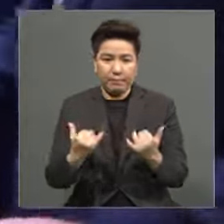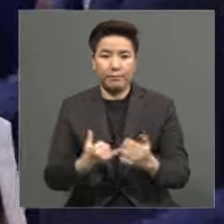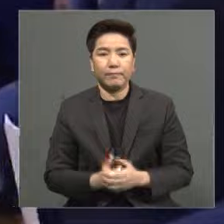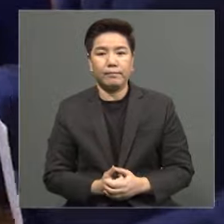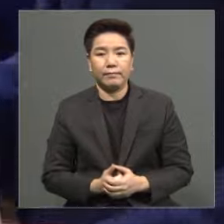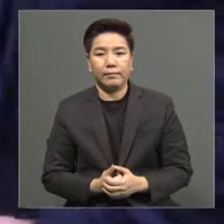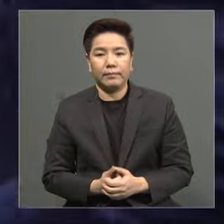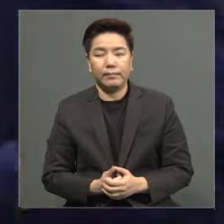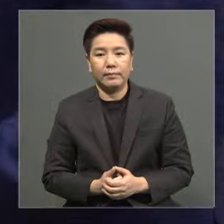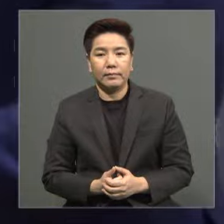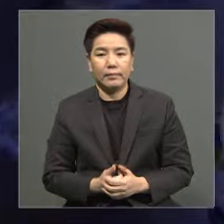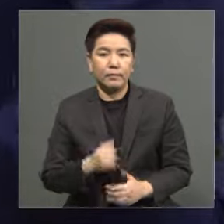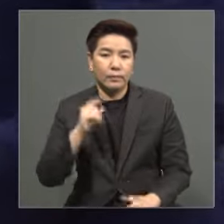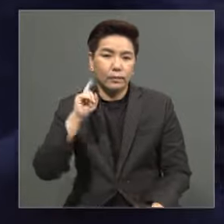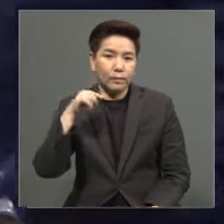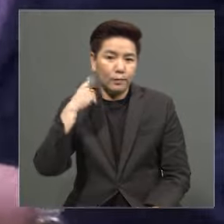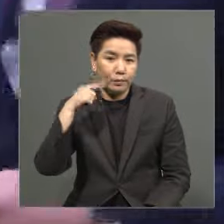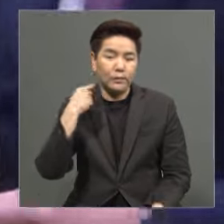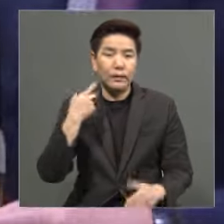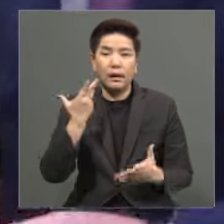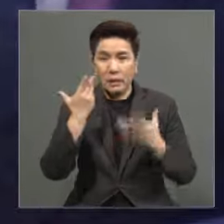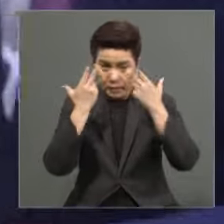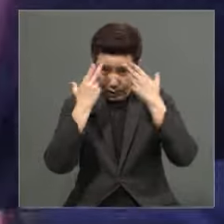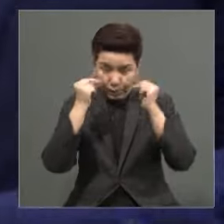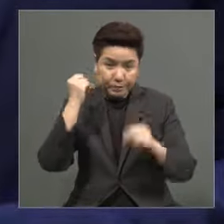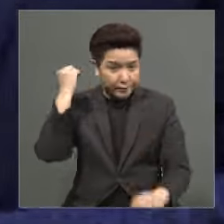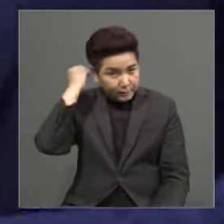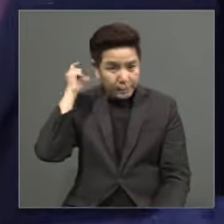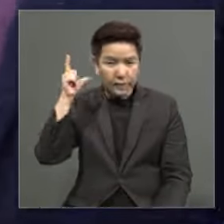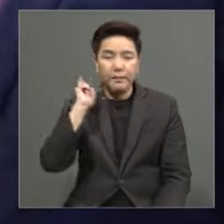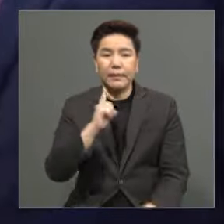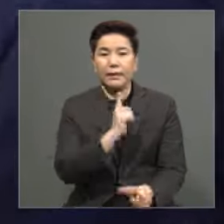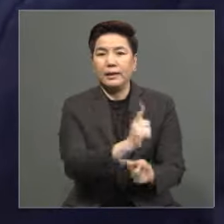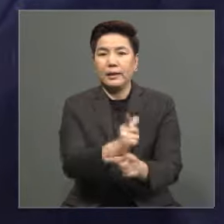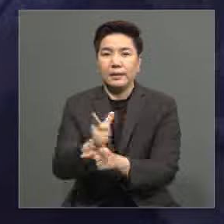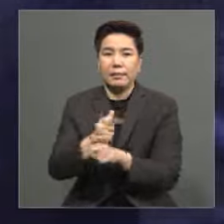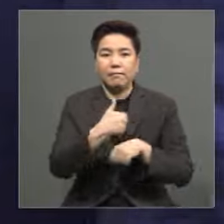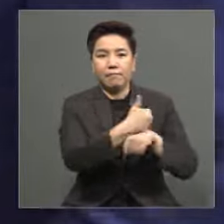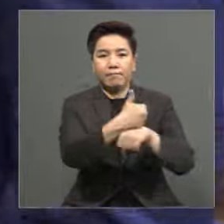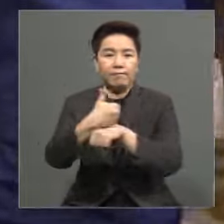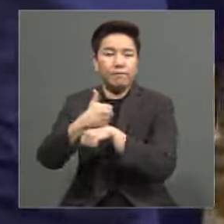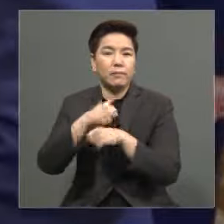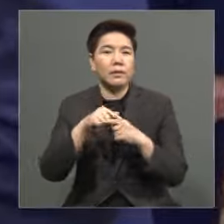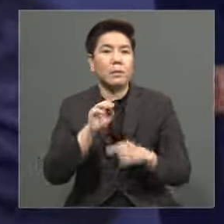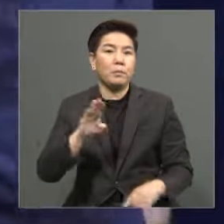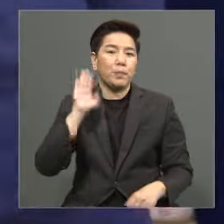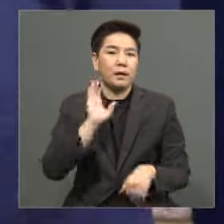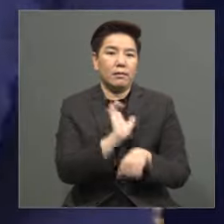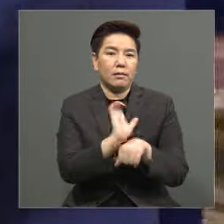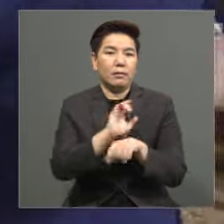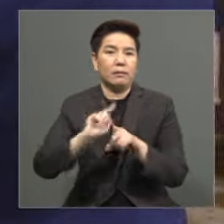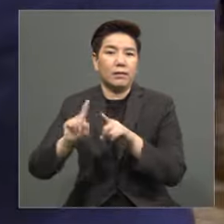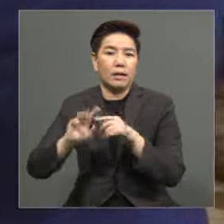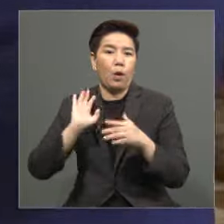ค่ะนางสาวแพทองทาชินวัตรนายกรัฐมนตรีค่ะเป็นเจ้าภาพงานเลี้ยงรับรองผู้บริหารระดับสูงจากบริษัทภาพยนตร์ชั้น